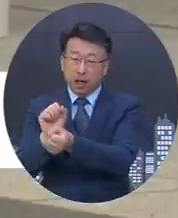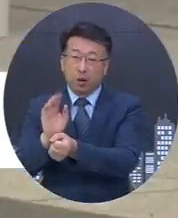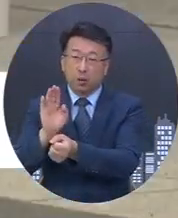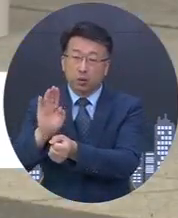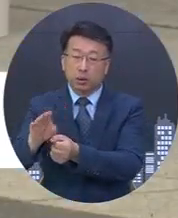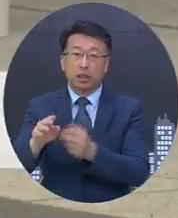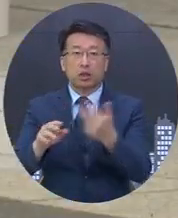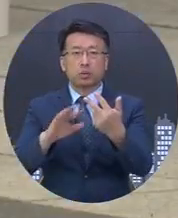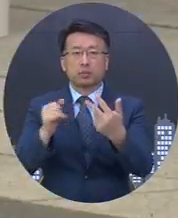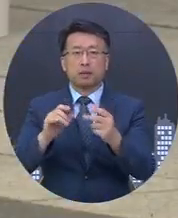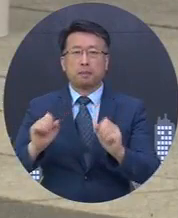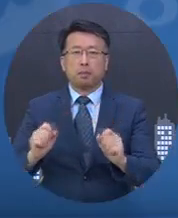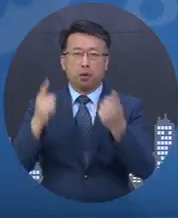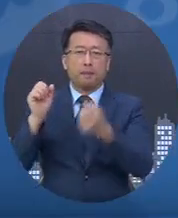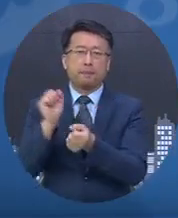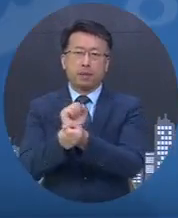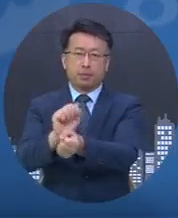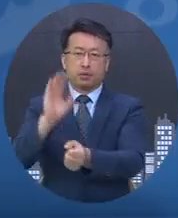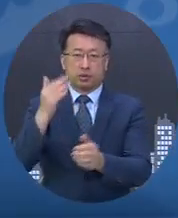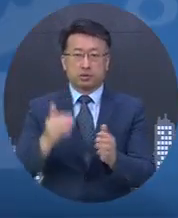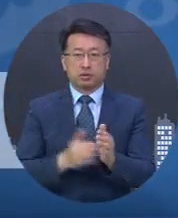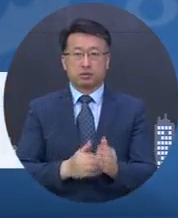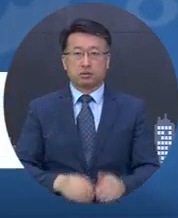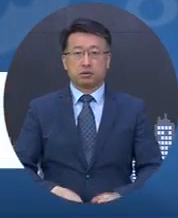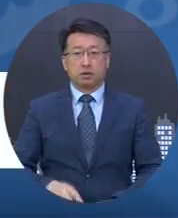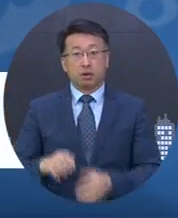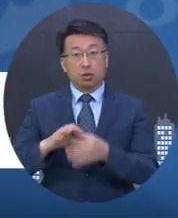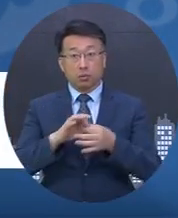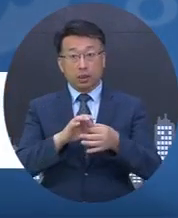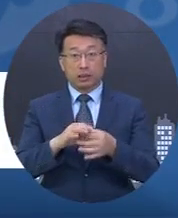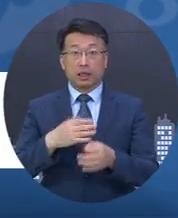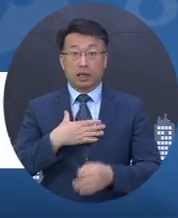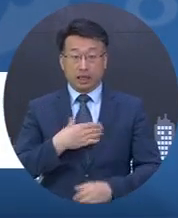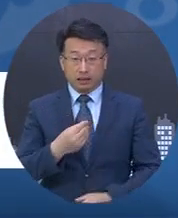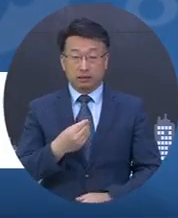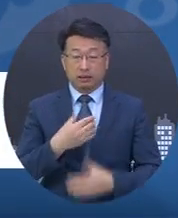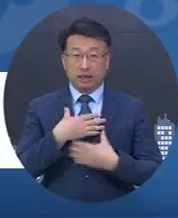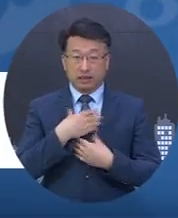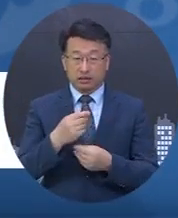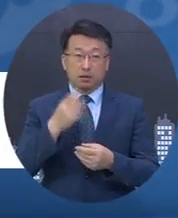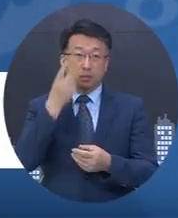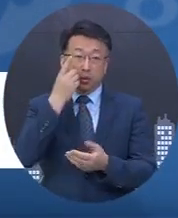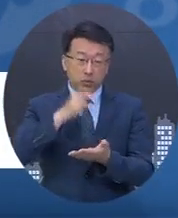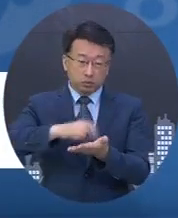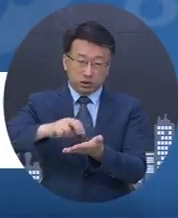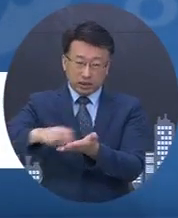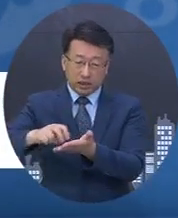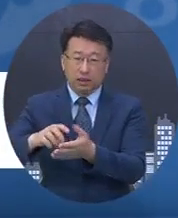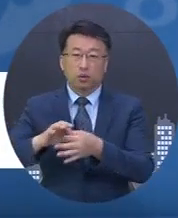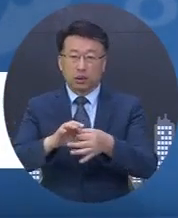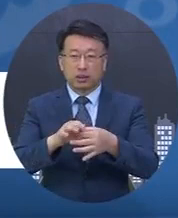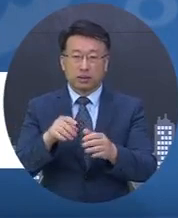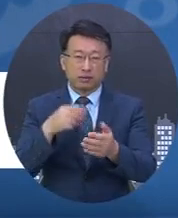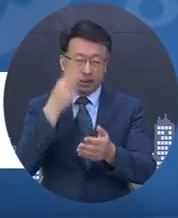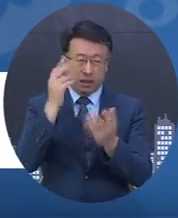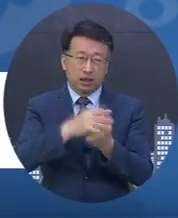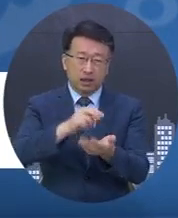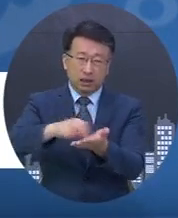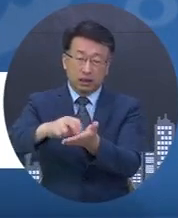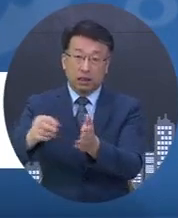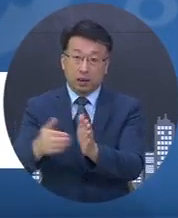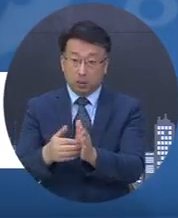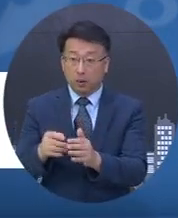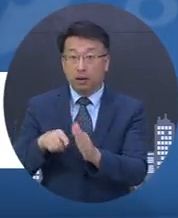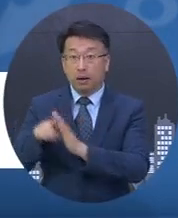7명이 한꺼번에 나왔습니다. 해당 업소 관련 재난안전문자를 발송하였으며 해당되시는 분은 가까운